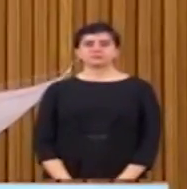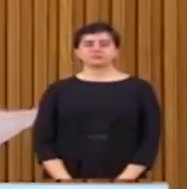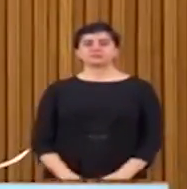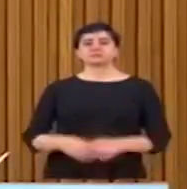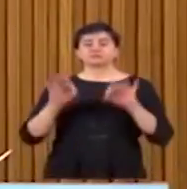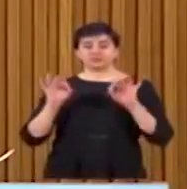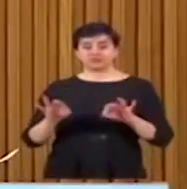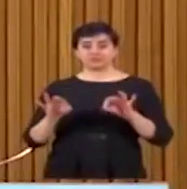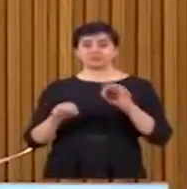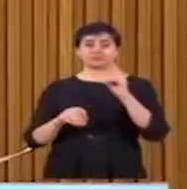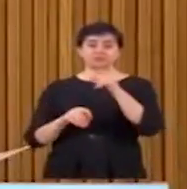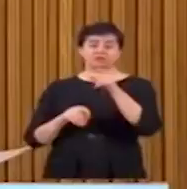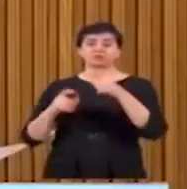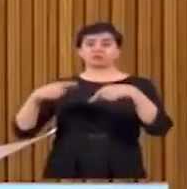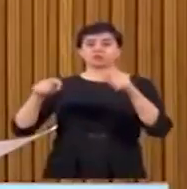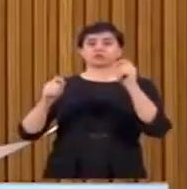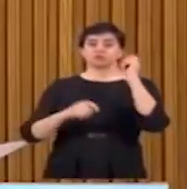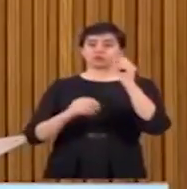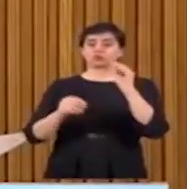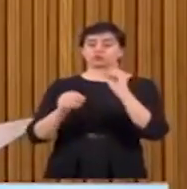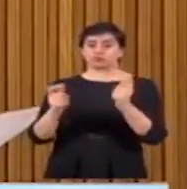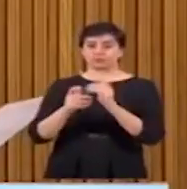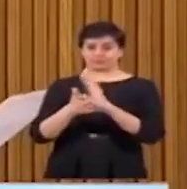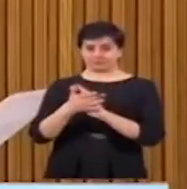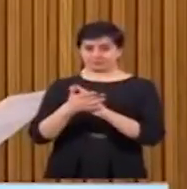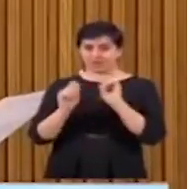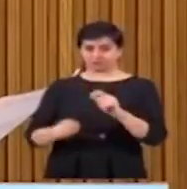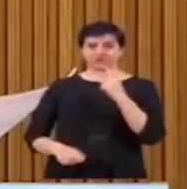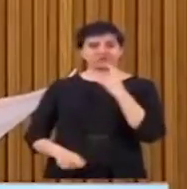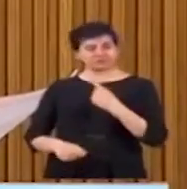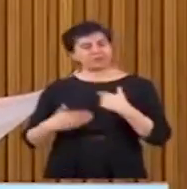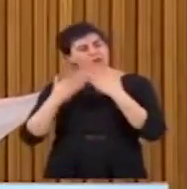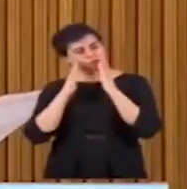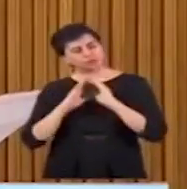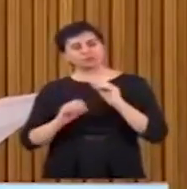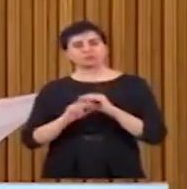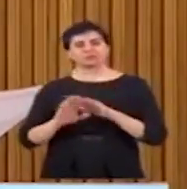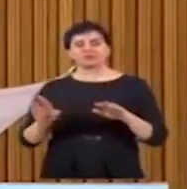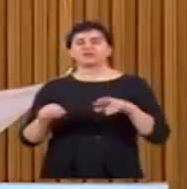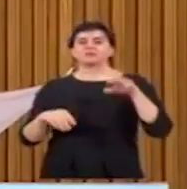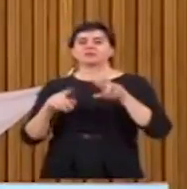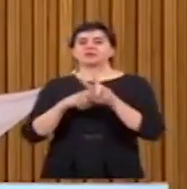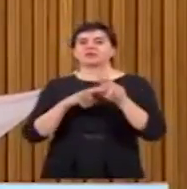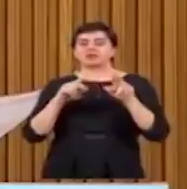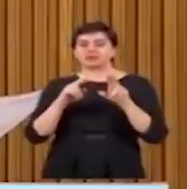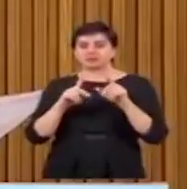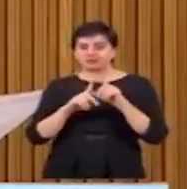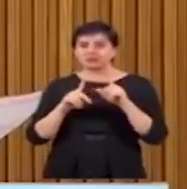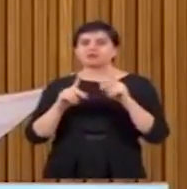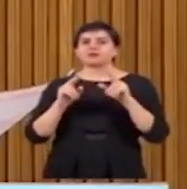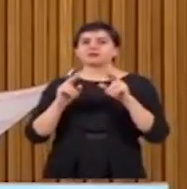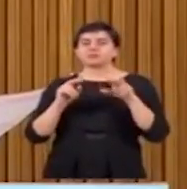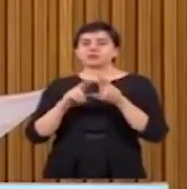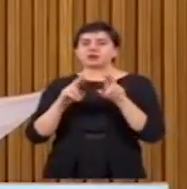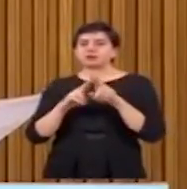Şimdi kongre yapıyorsun. Kongre bitti. Yaptık çok şükür. PYD, YPG terör örgütü müdür? Yiğit